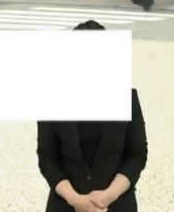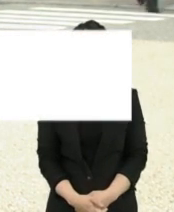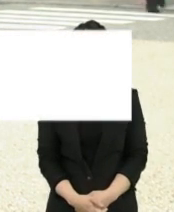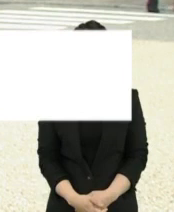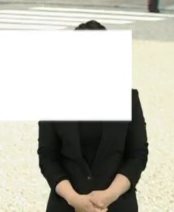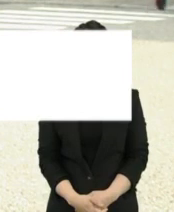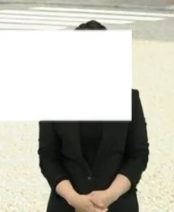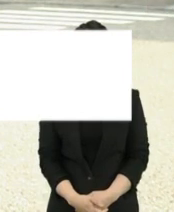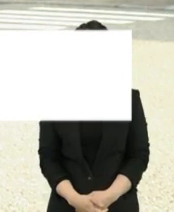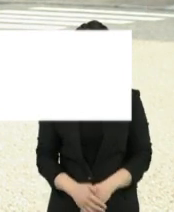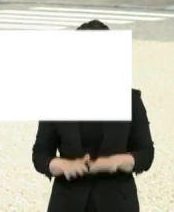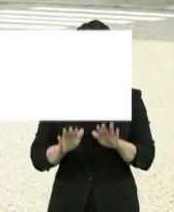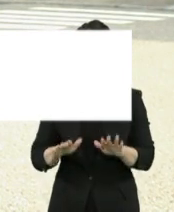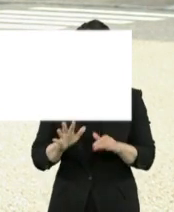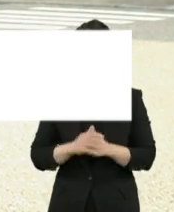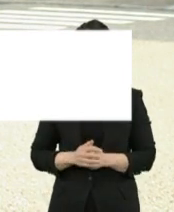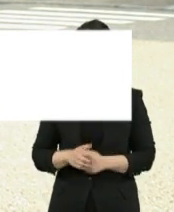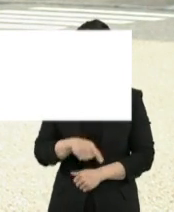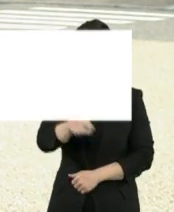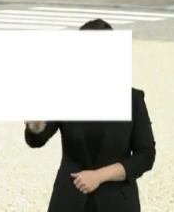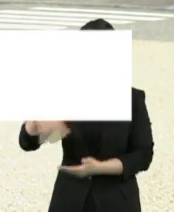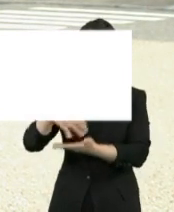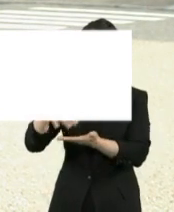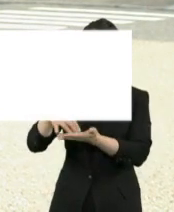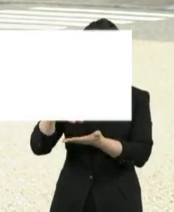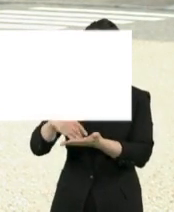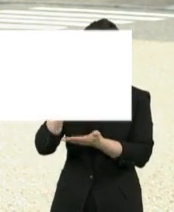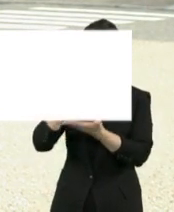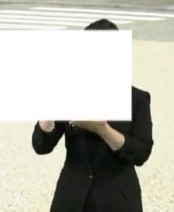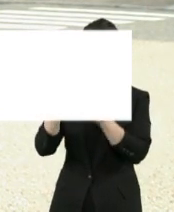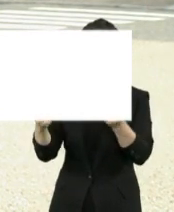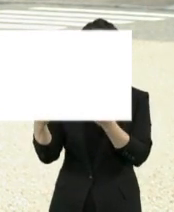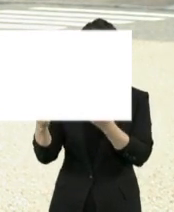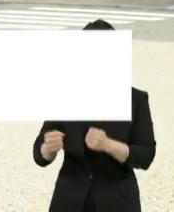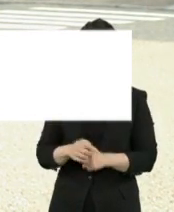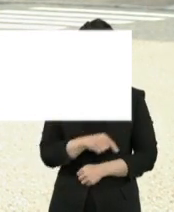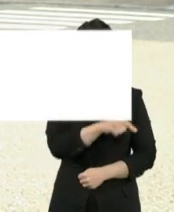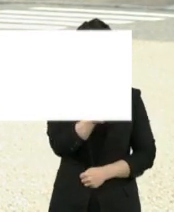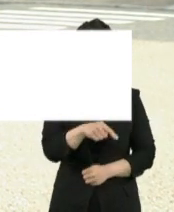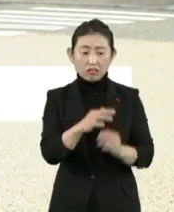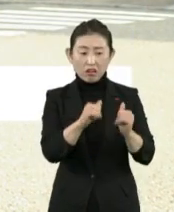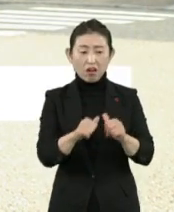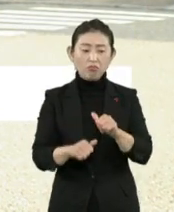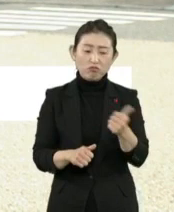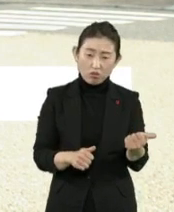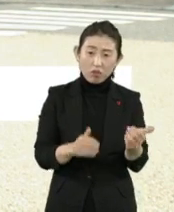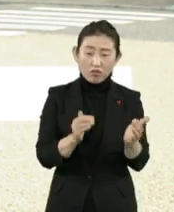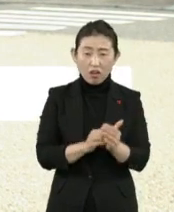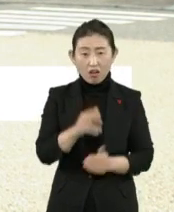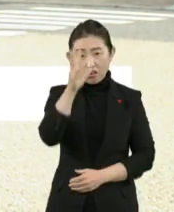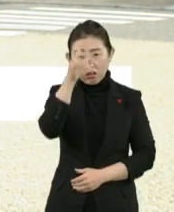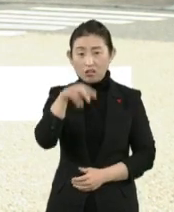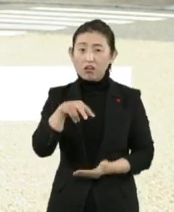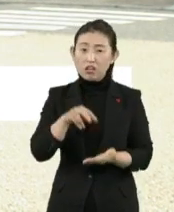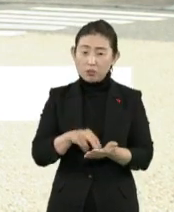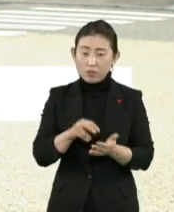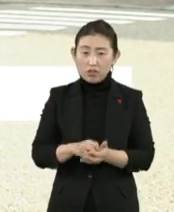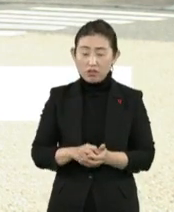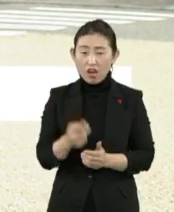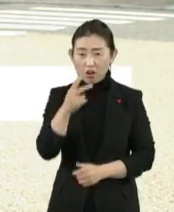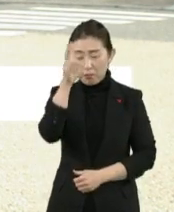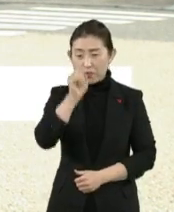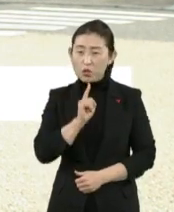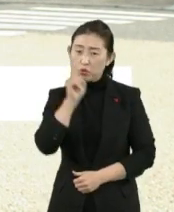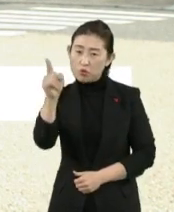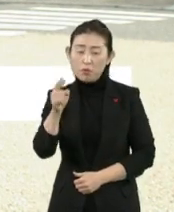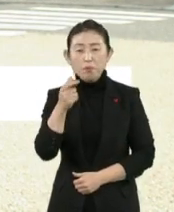피해자들이 다수이고 피해 금액도 상당한데 피해자가 이미 사망했기 때문에 경찰에서는 공소권 없음